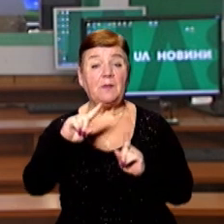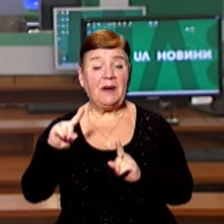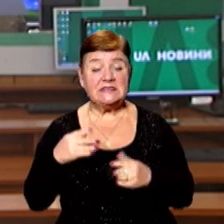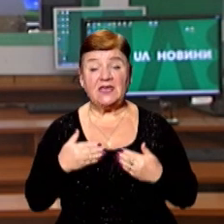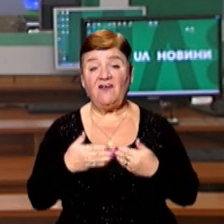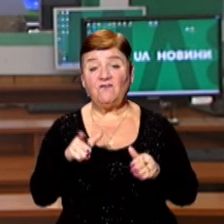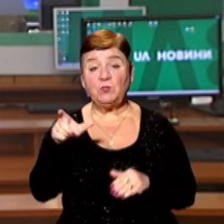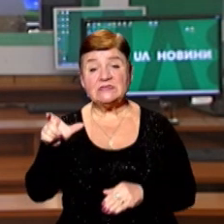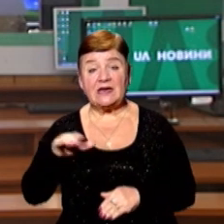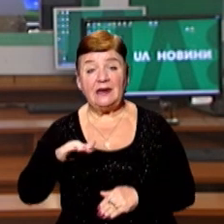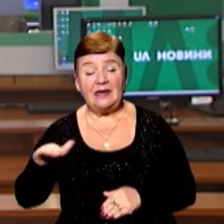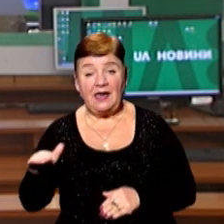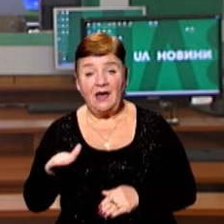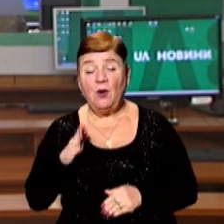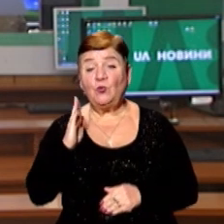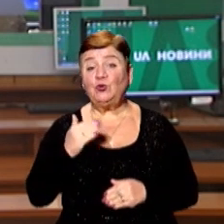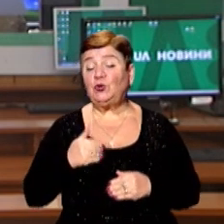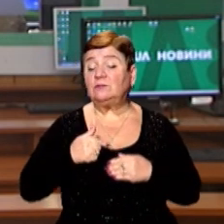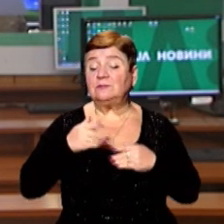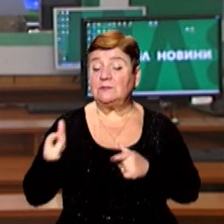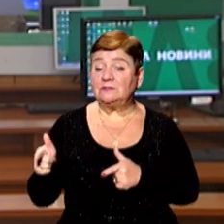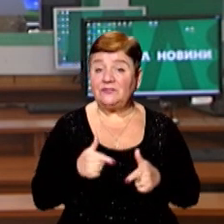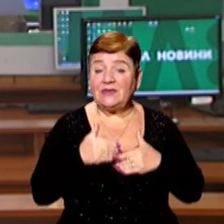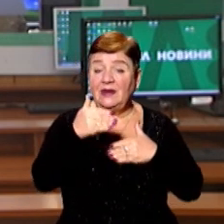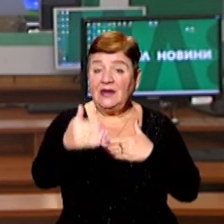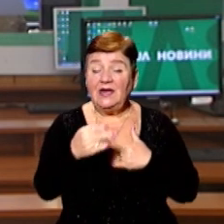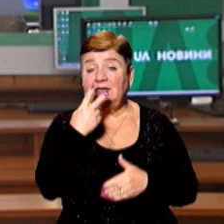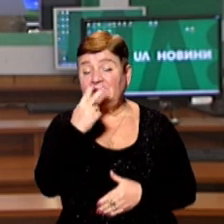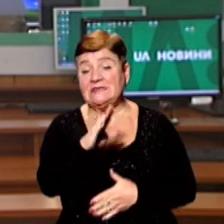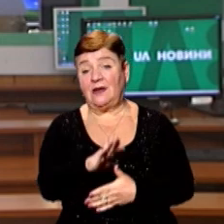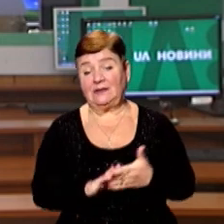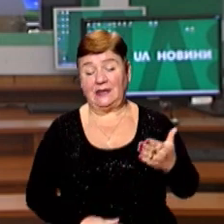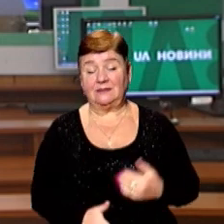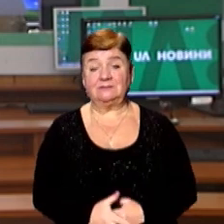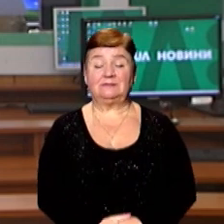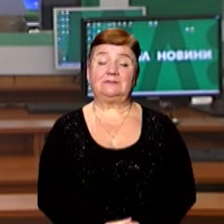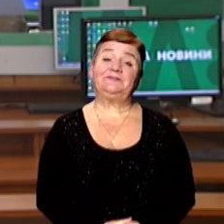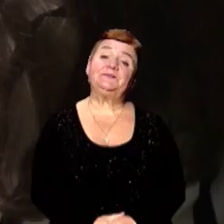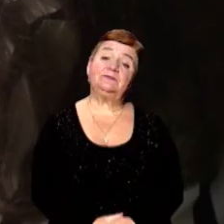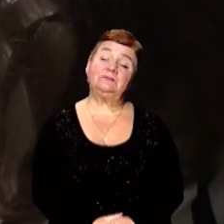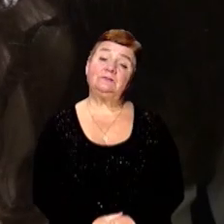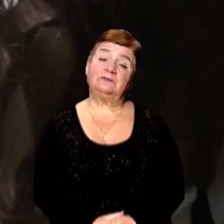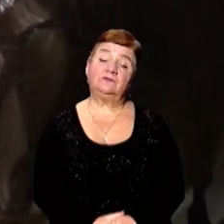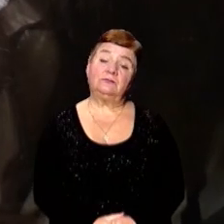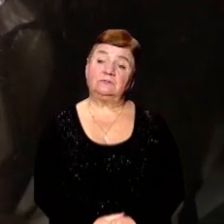через карантин до ЗНО готуються дистанційно. Як це відбувається, дивіться в сюжеті Оксани Ушакової.